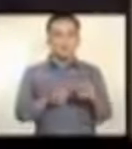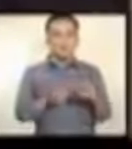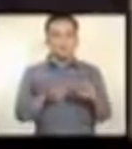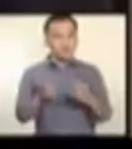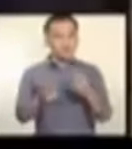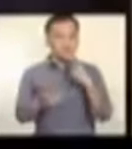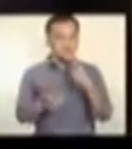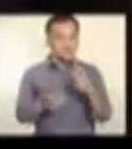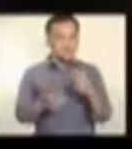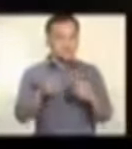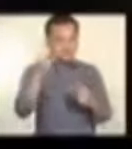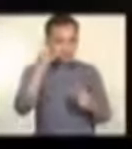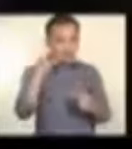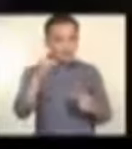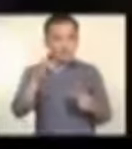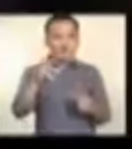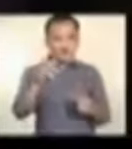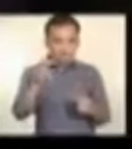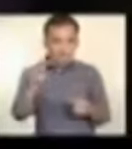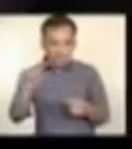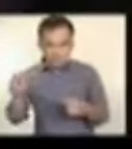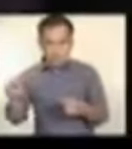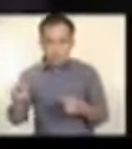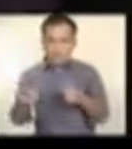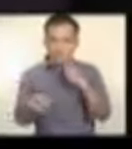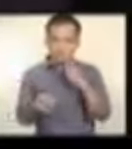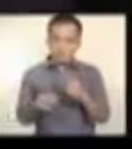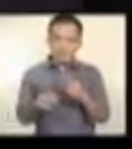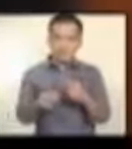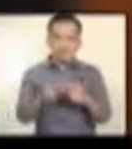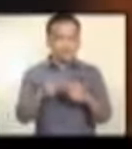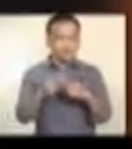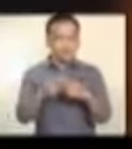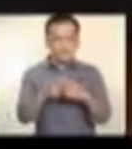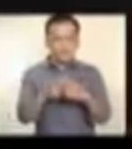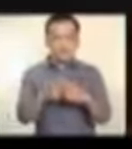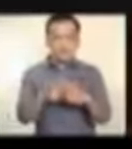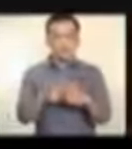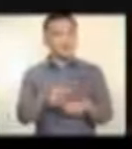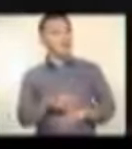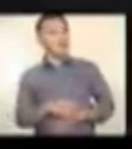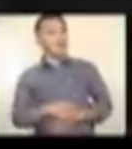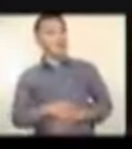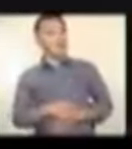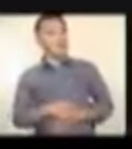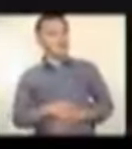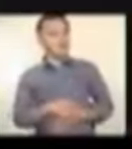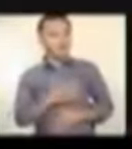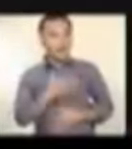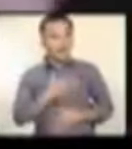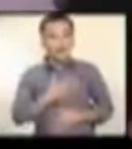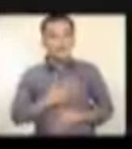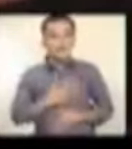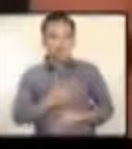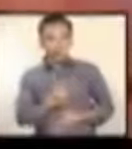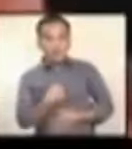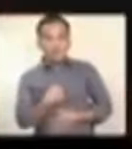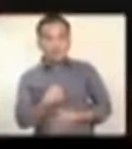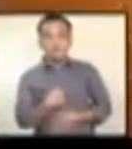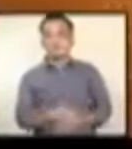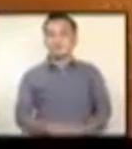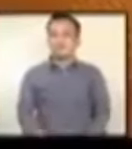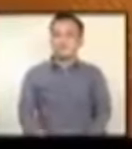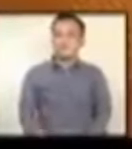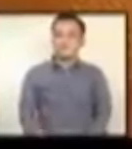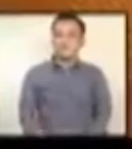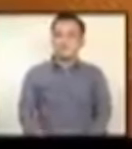it, Jacqueline. So parang nung dumugto lang yung Diyos eh. Oh my God, ako yun.